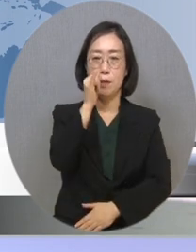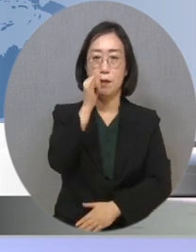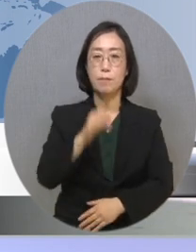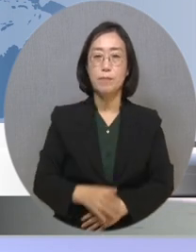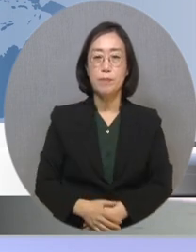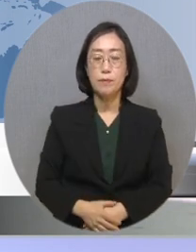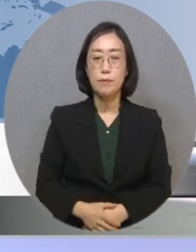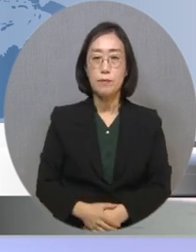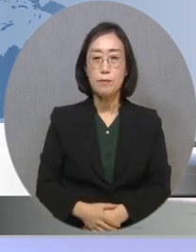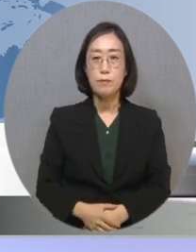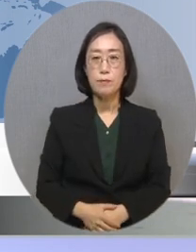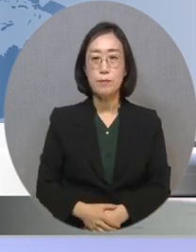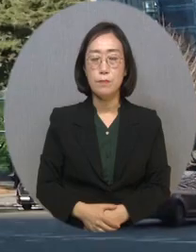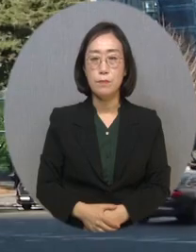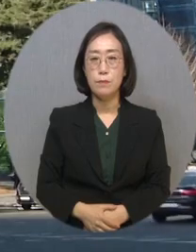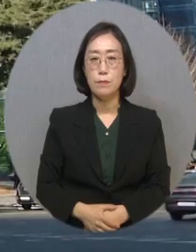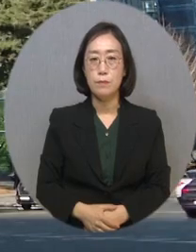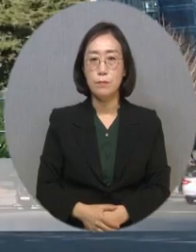정유정 기자입니다.